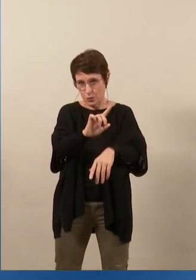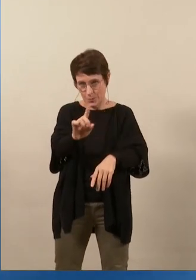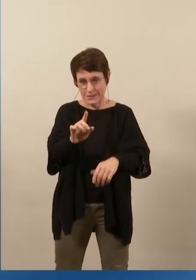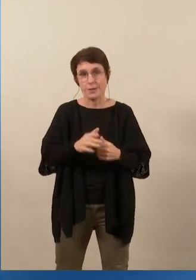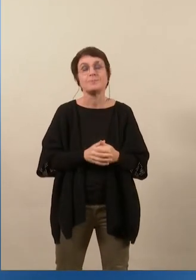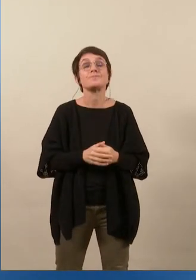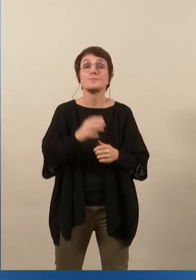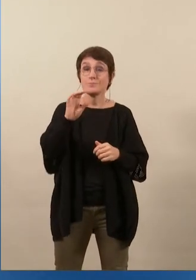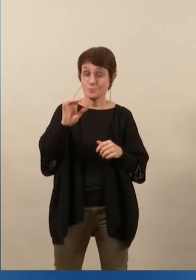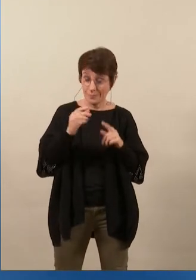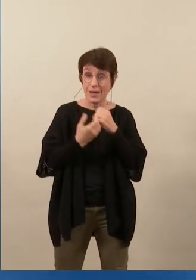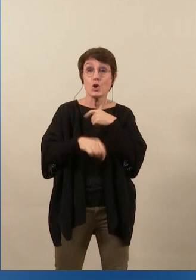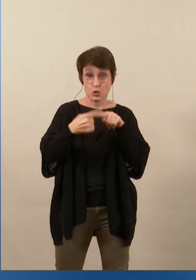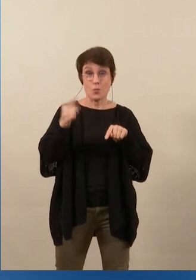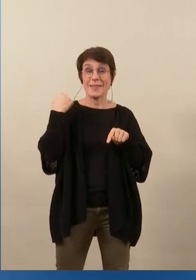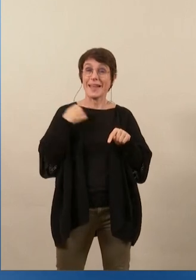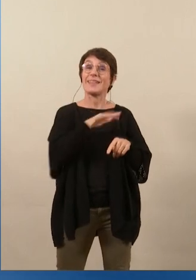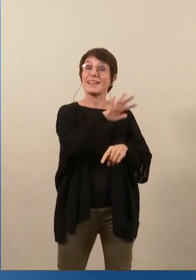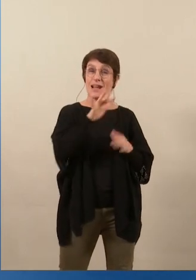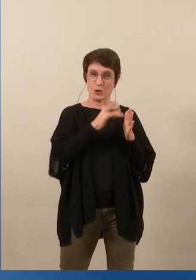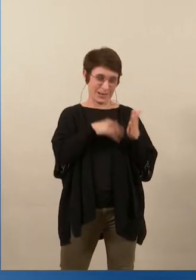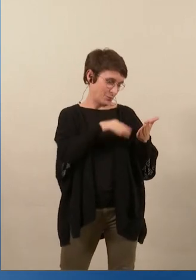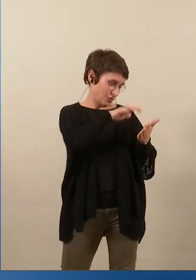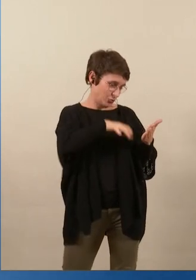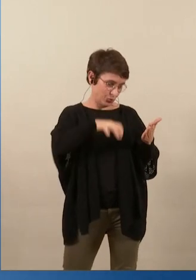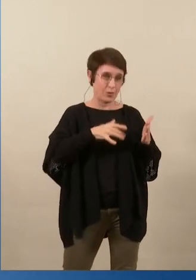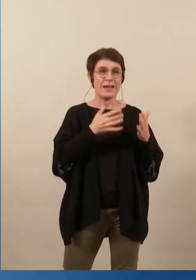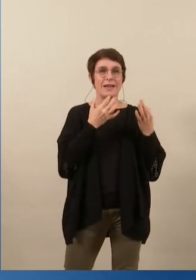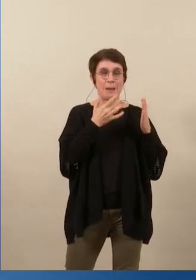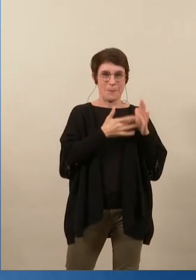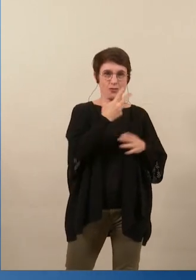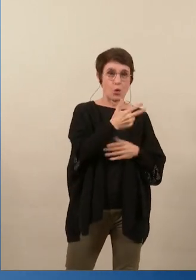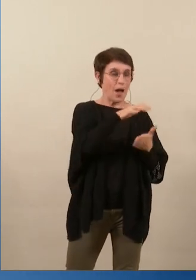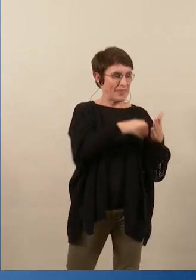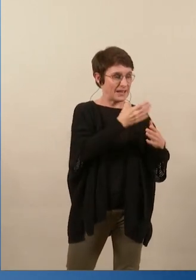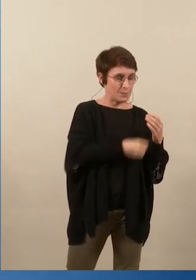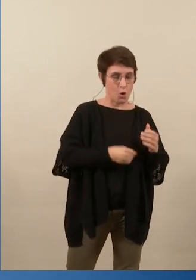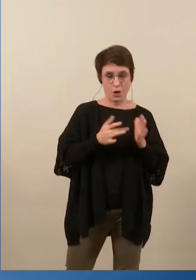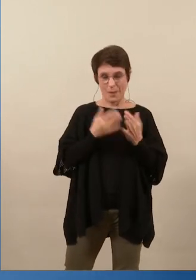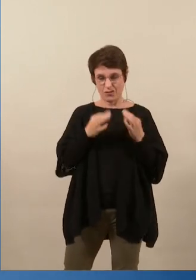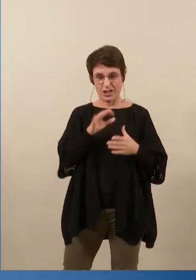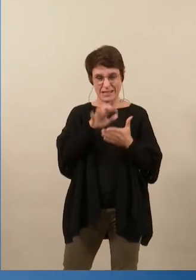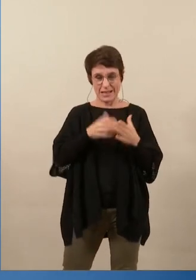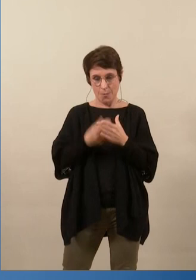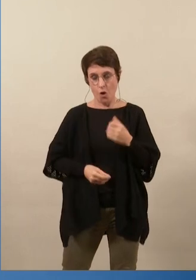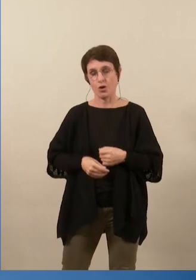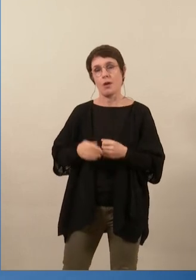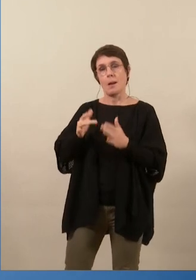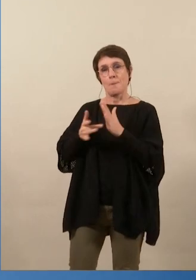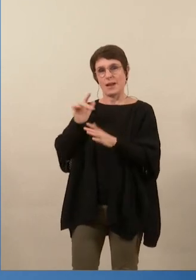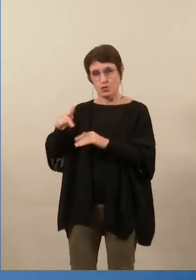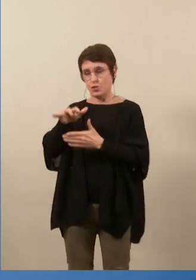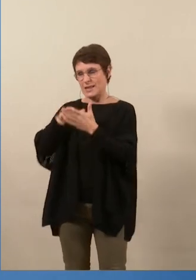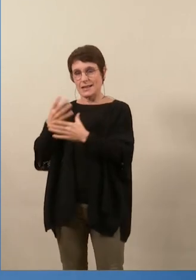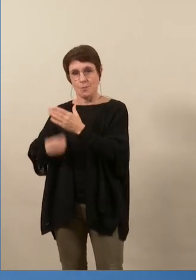la version que nous avions jusqu'à la semaine dernière page 3 texte inséré page 10 texte inséré page 12 action phare inséré